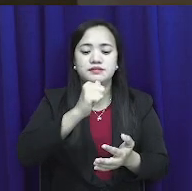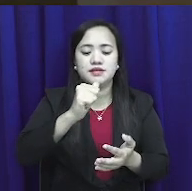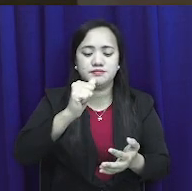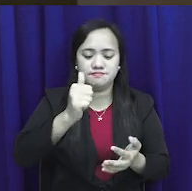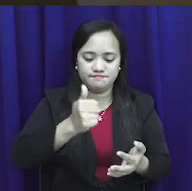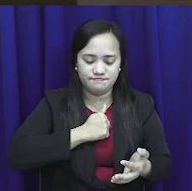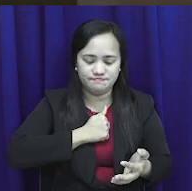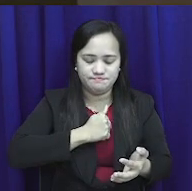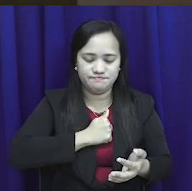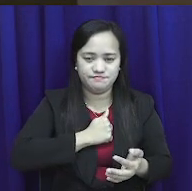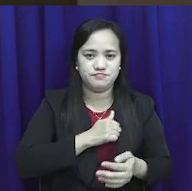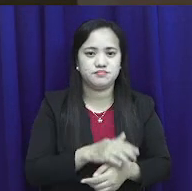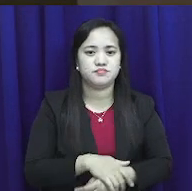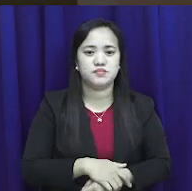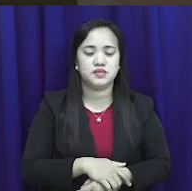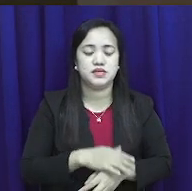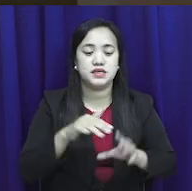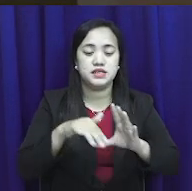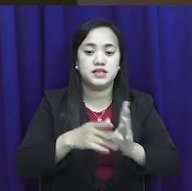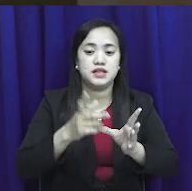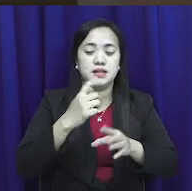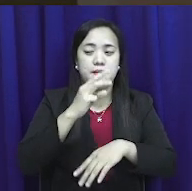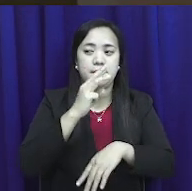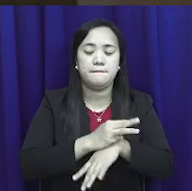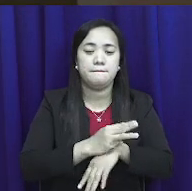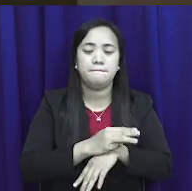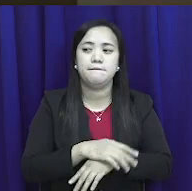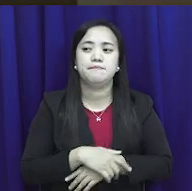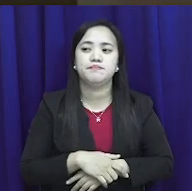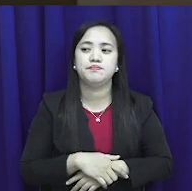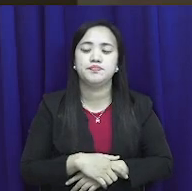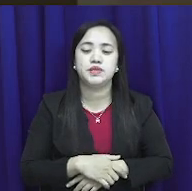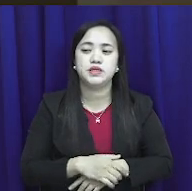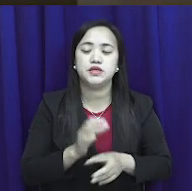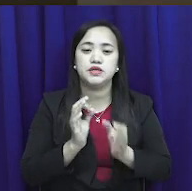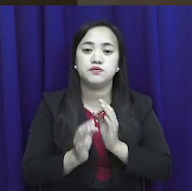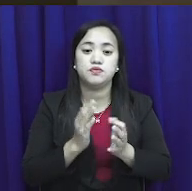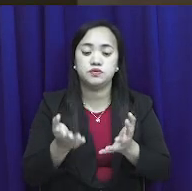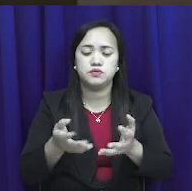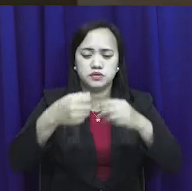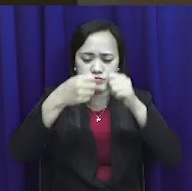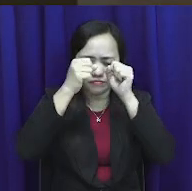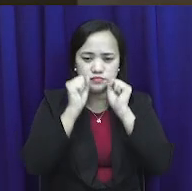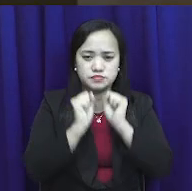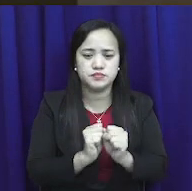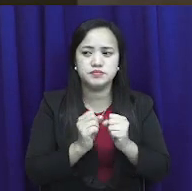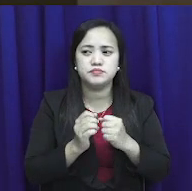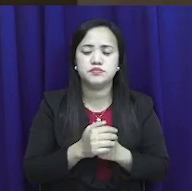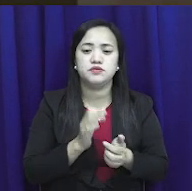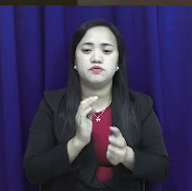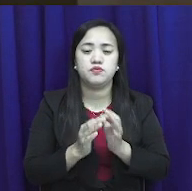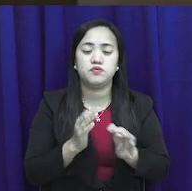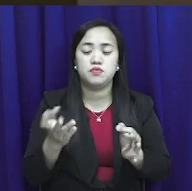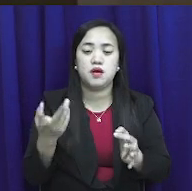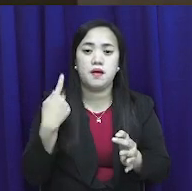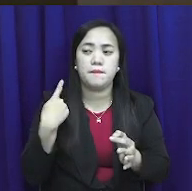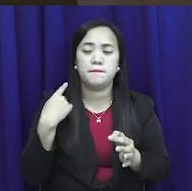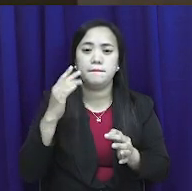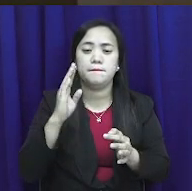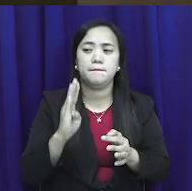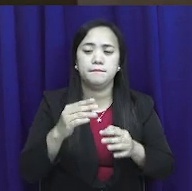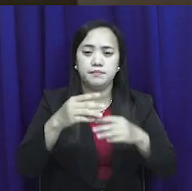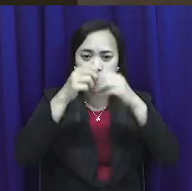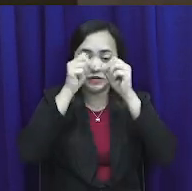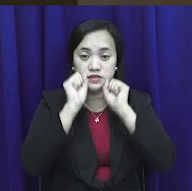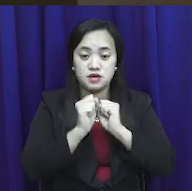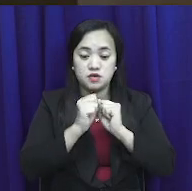Yeah in the Min kasi nga sabi nila ba p malungkot ka pagka pagka ano ka malungkot ka